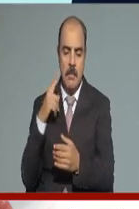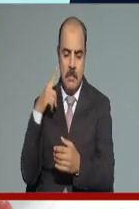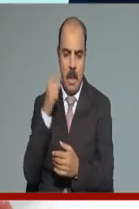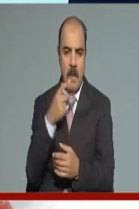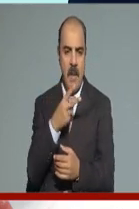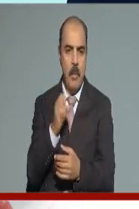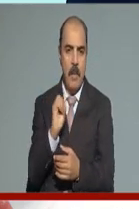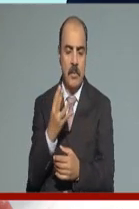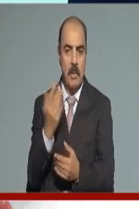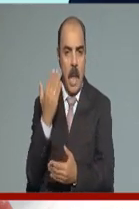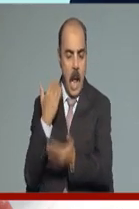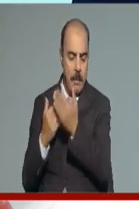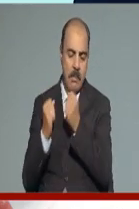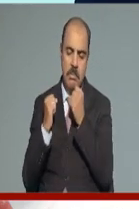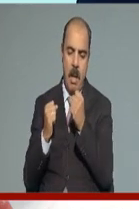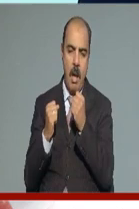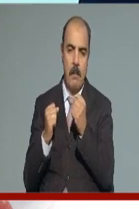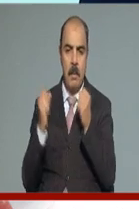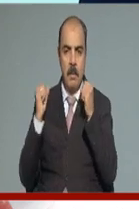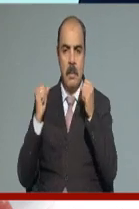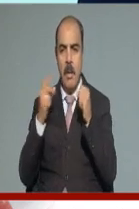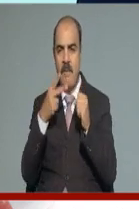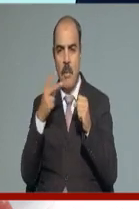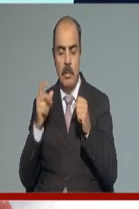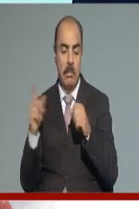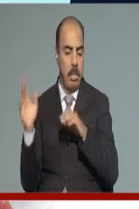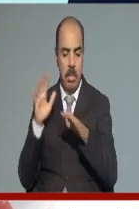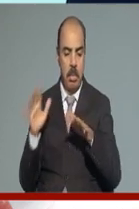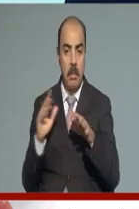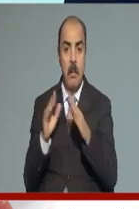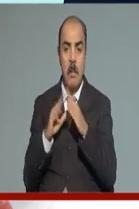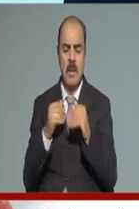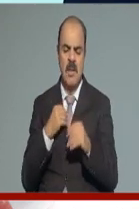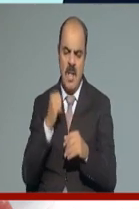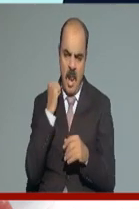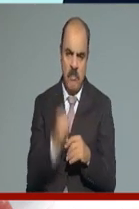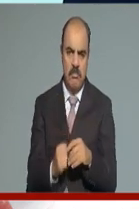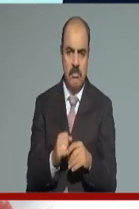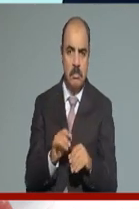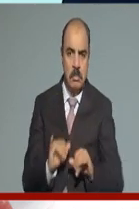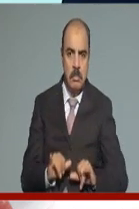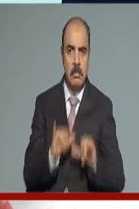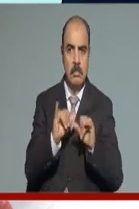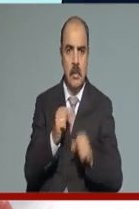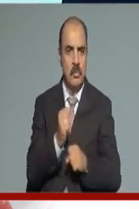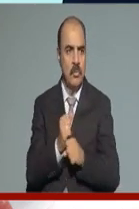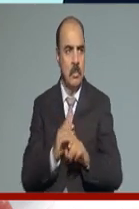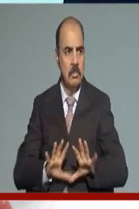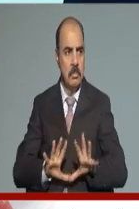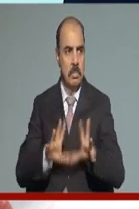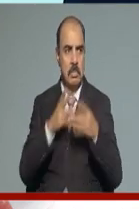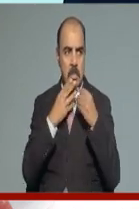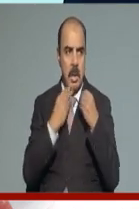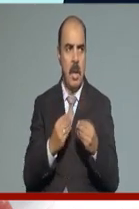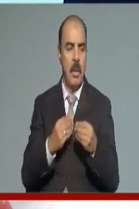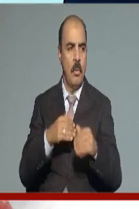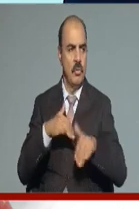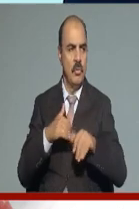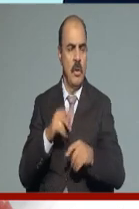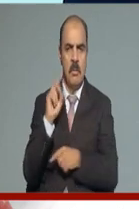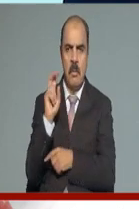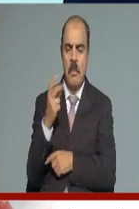2014 فكنا محتاج دوله تتدخل بقوه لرفع مستوى جوده البنيه التحتيه النهارده احنا